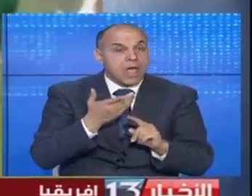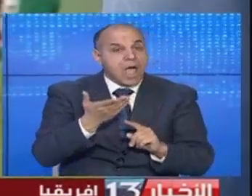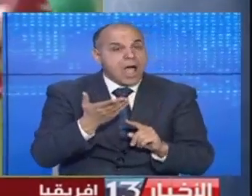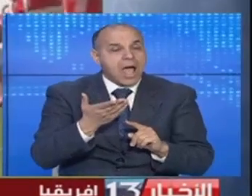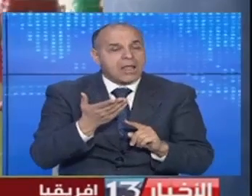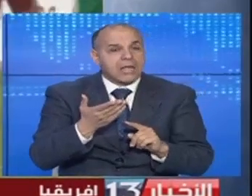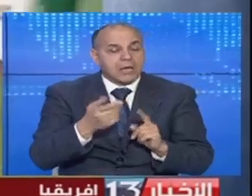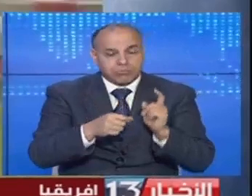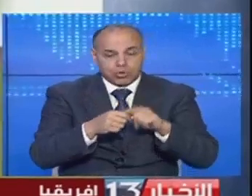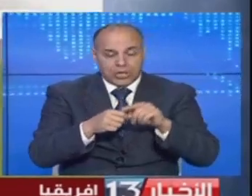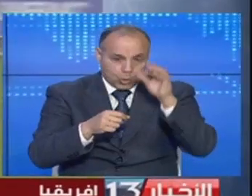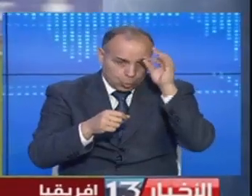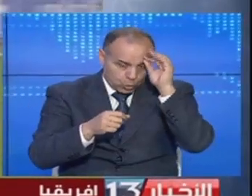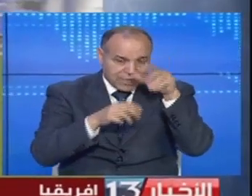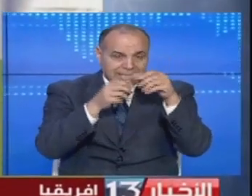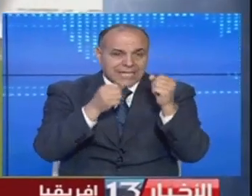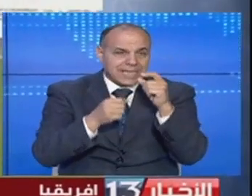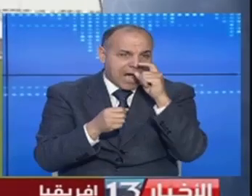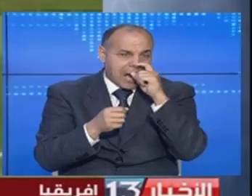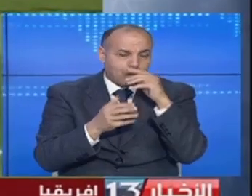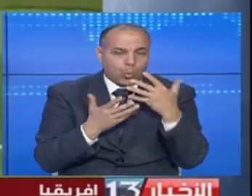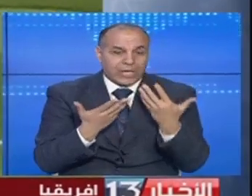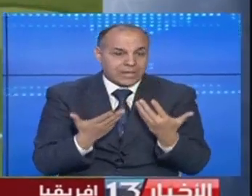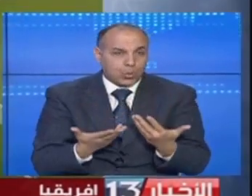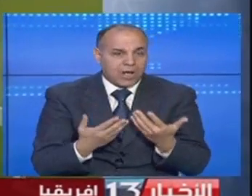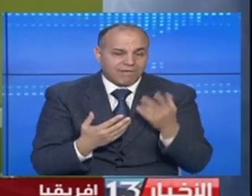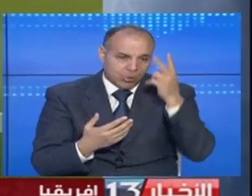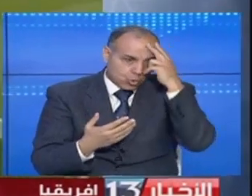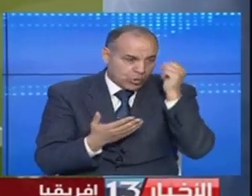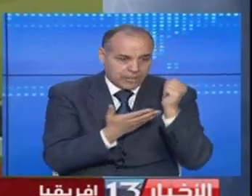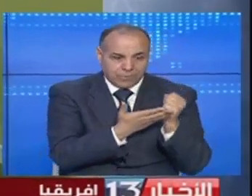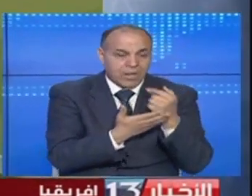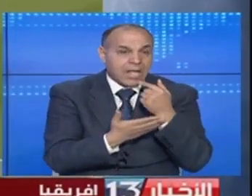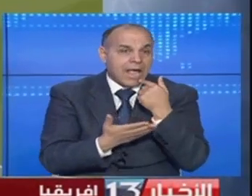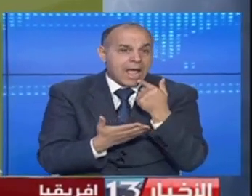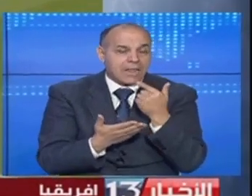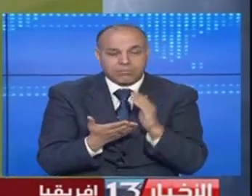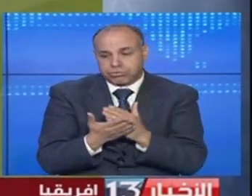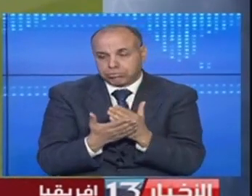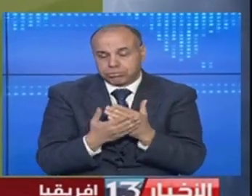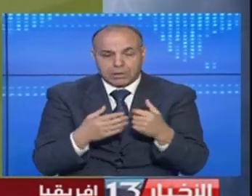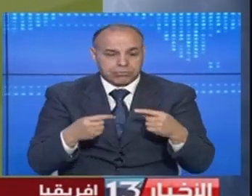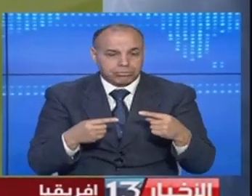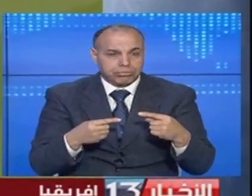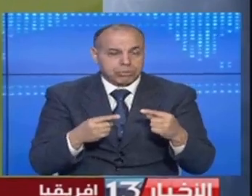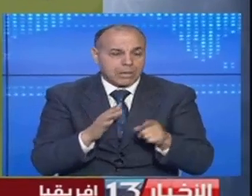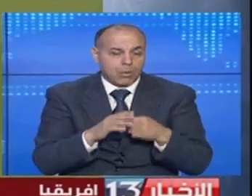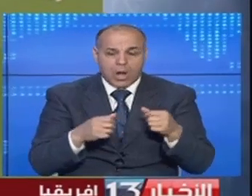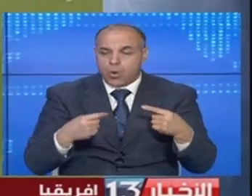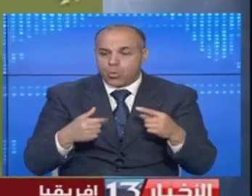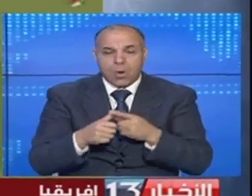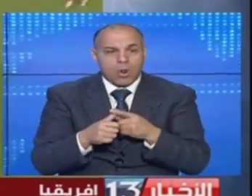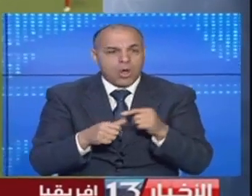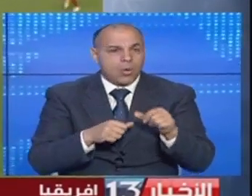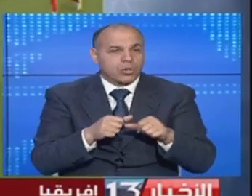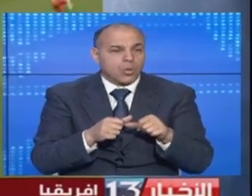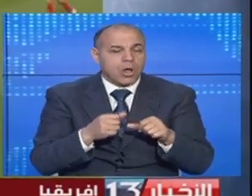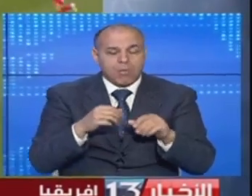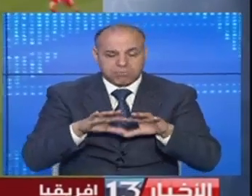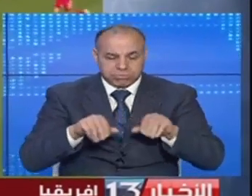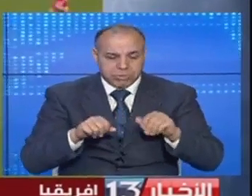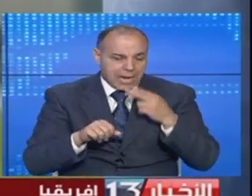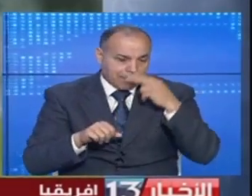اعقاب مشاركته في كاس العرب المقامه حاليا في السعوديه التي يستعد لخوض دورها الاول او دوره النهائي